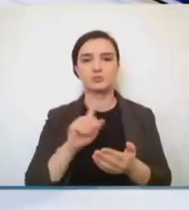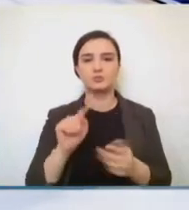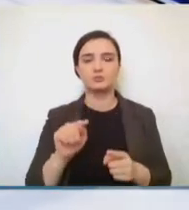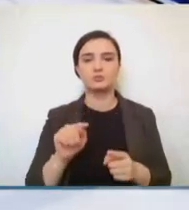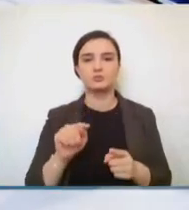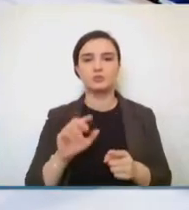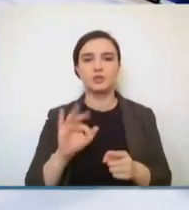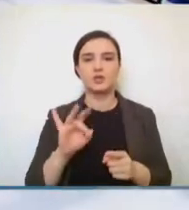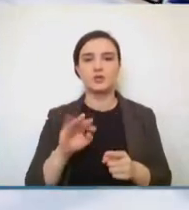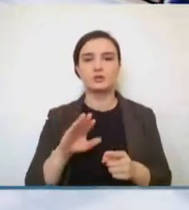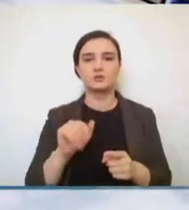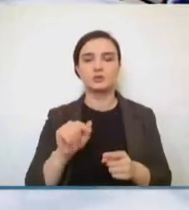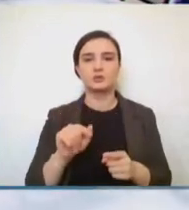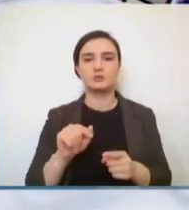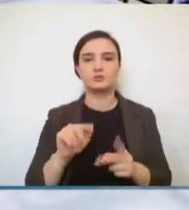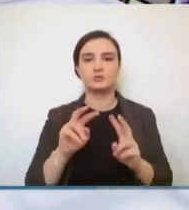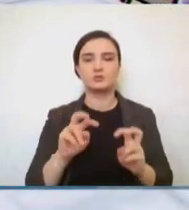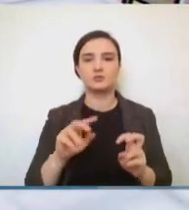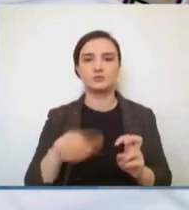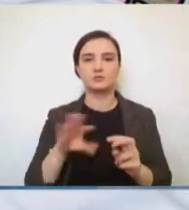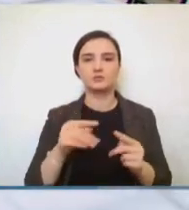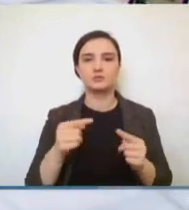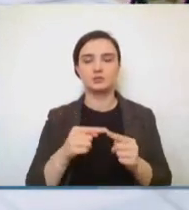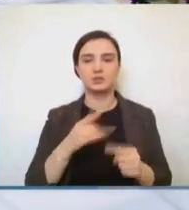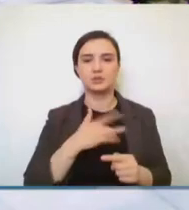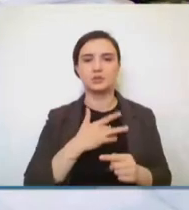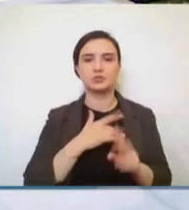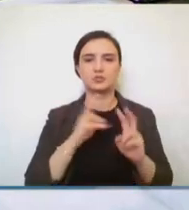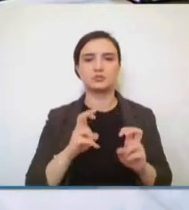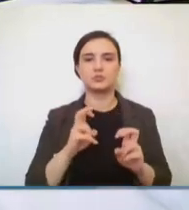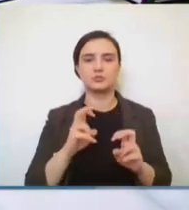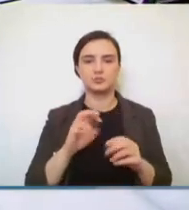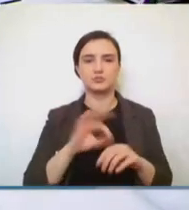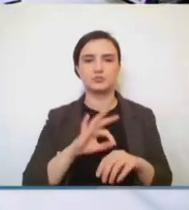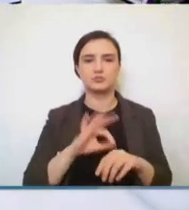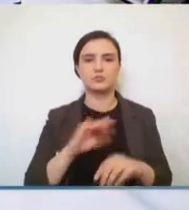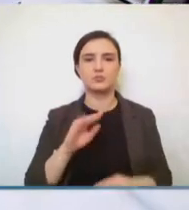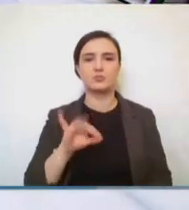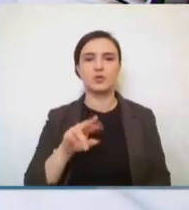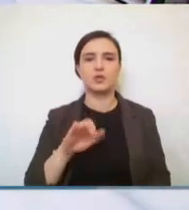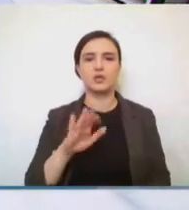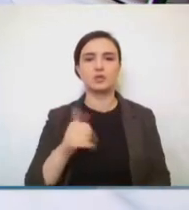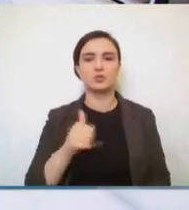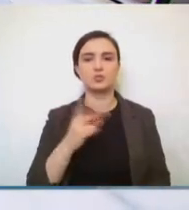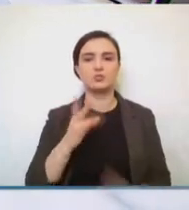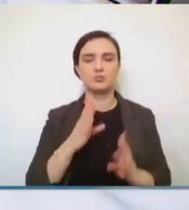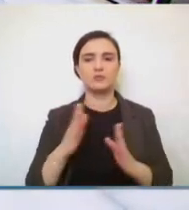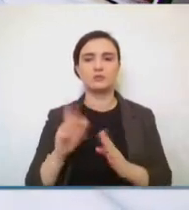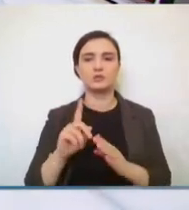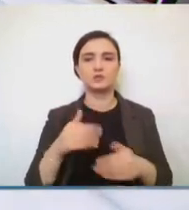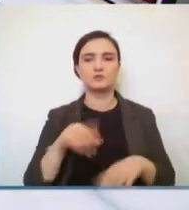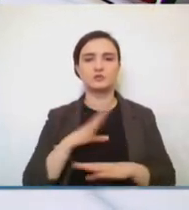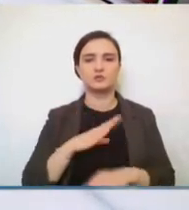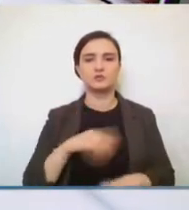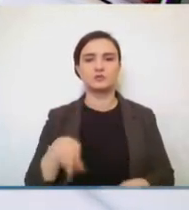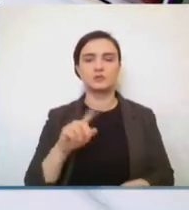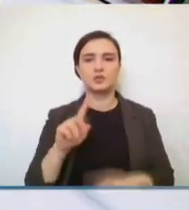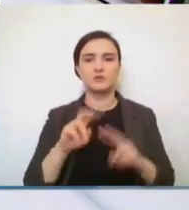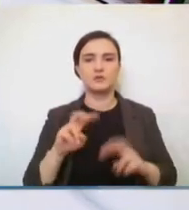კვლევით დაუდგინდა ათეროსკლეროზული ფოლაკი და როგორ მოვიქცეთ, რას გვირჩევთო, რა კვლევებს